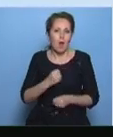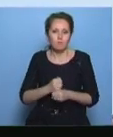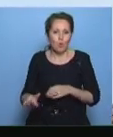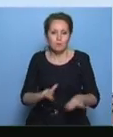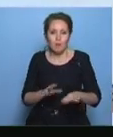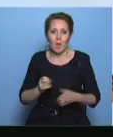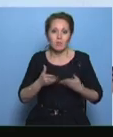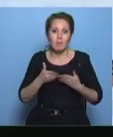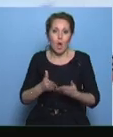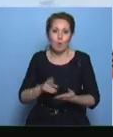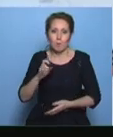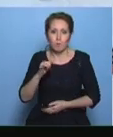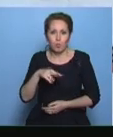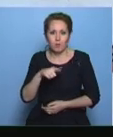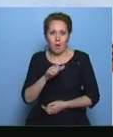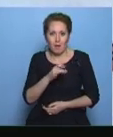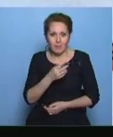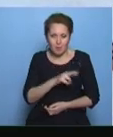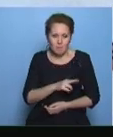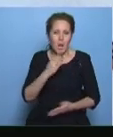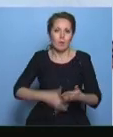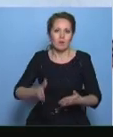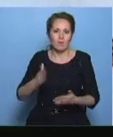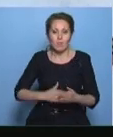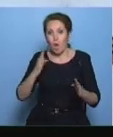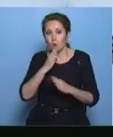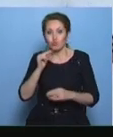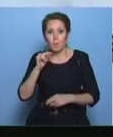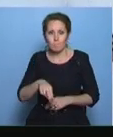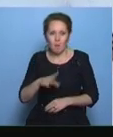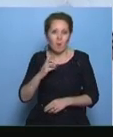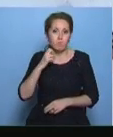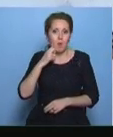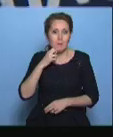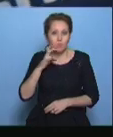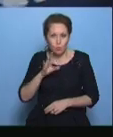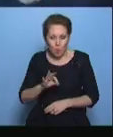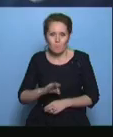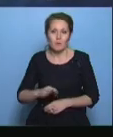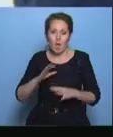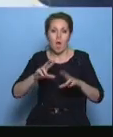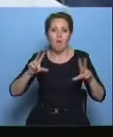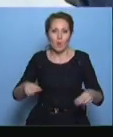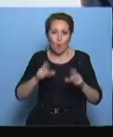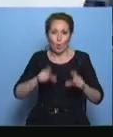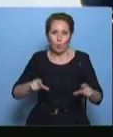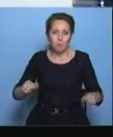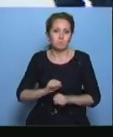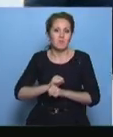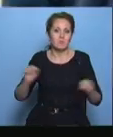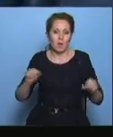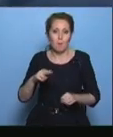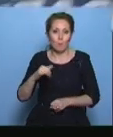теплоходе «Булгария», ликвидировали экологическое ЧП в поселке Болезино, эвакуировали людей при взрывах в Пугачево. Иногда